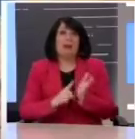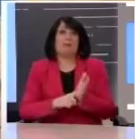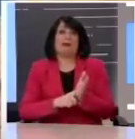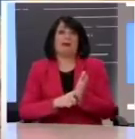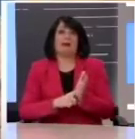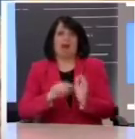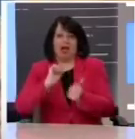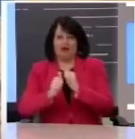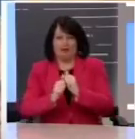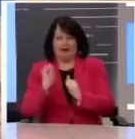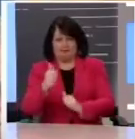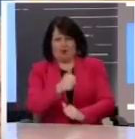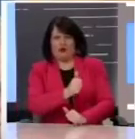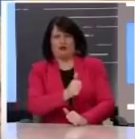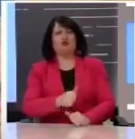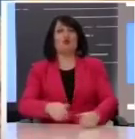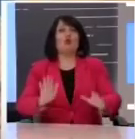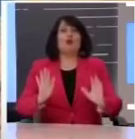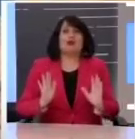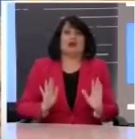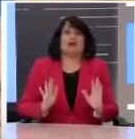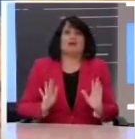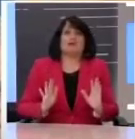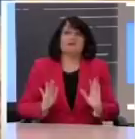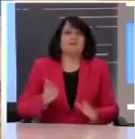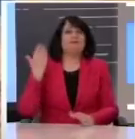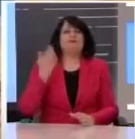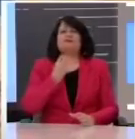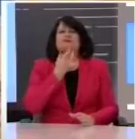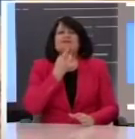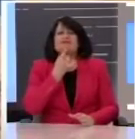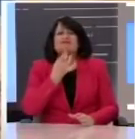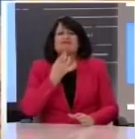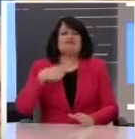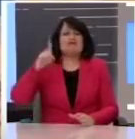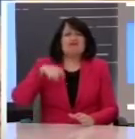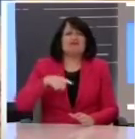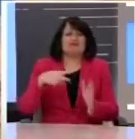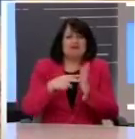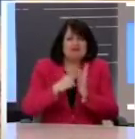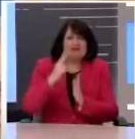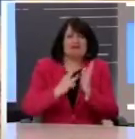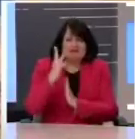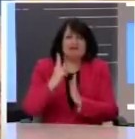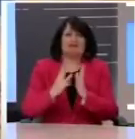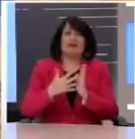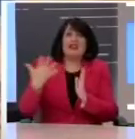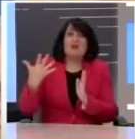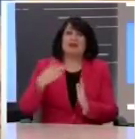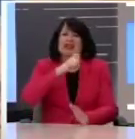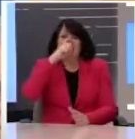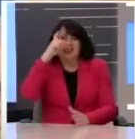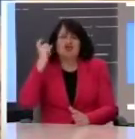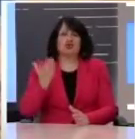από μόνα τους όλα αυτά. Η μετατόπιση από τις σκληρές μέρες του 12, του 13, του 15,